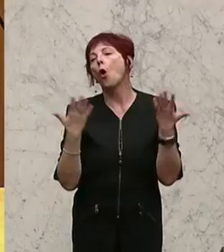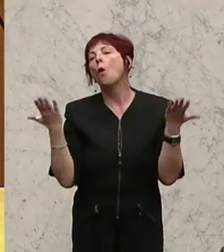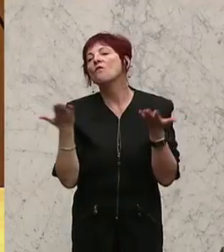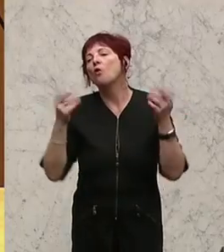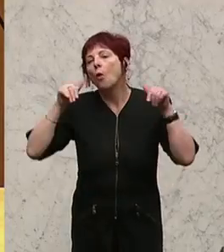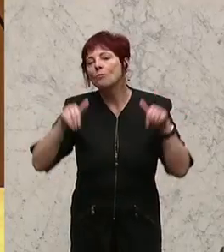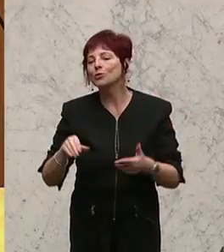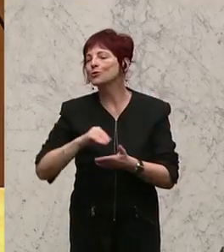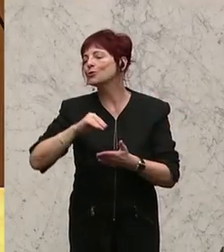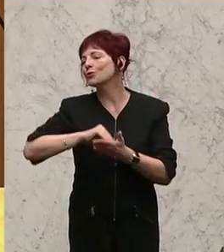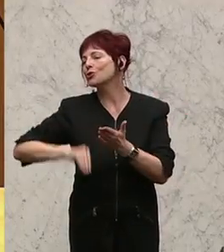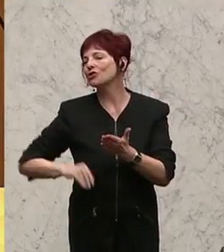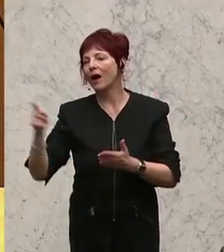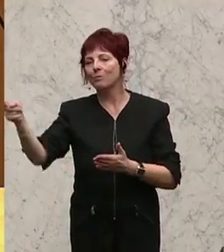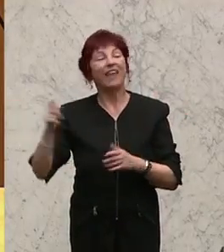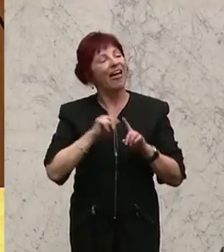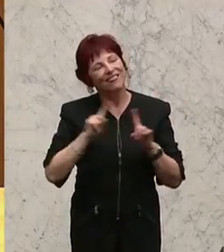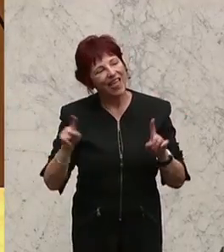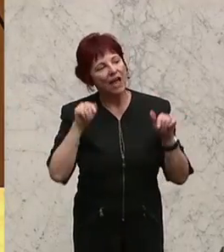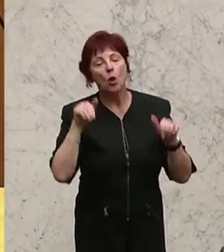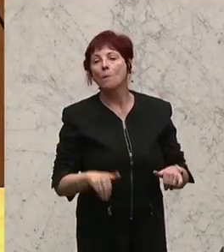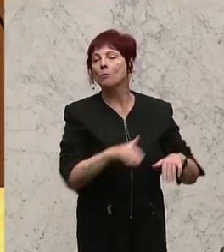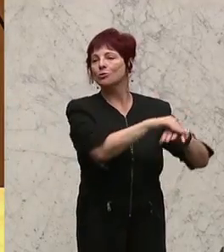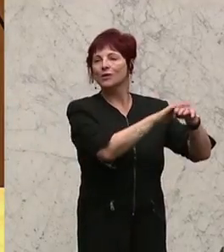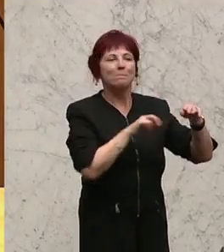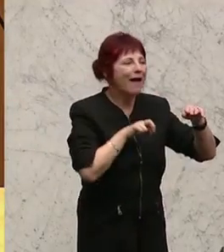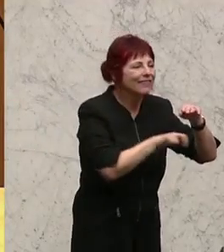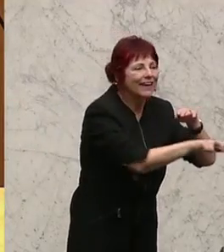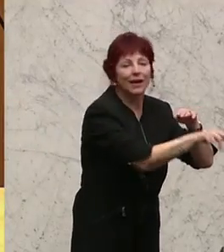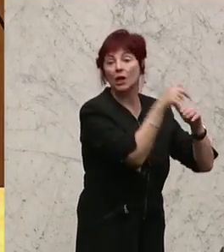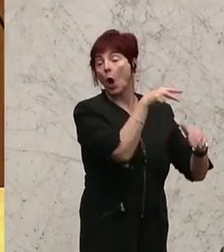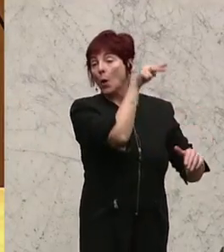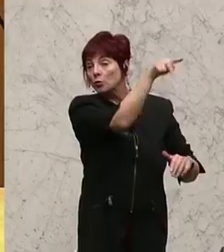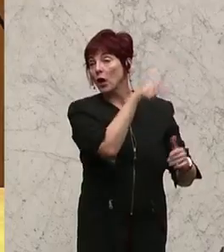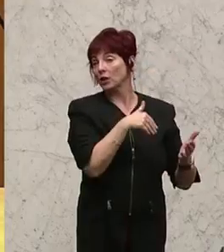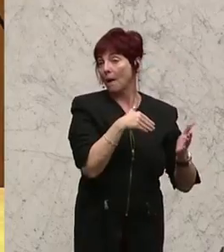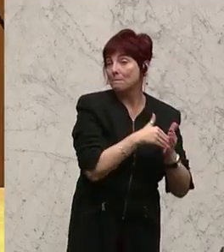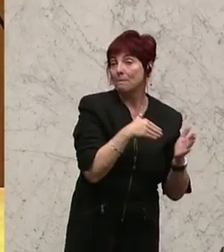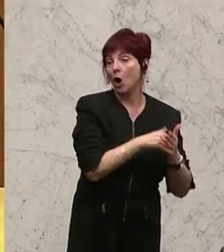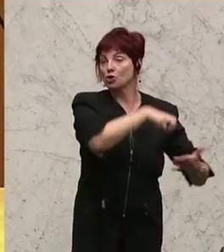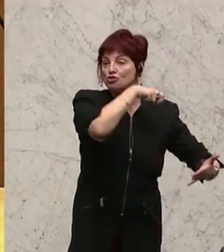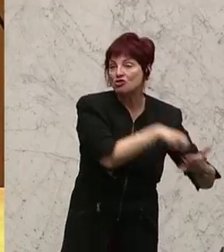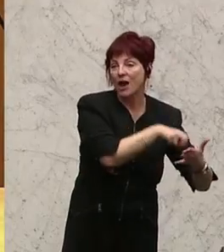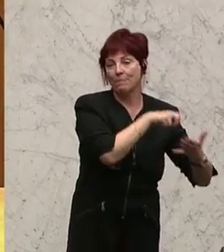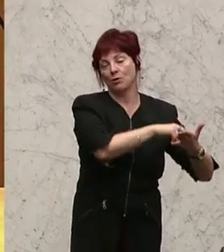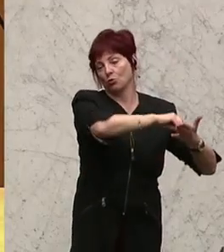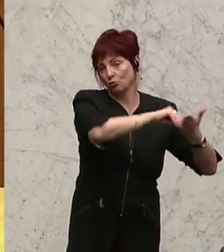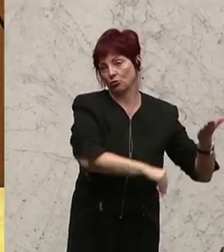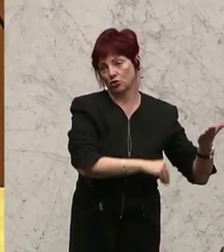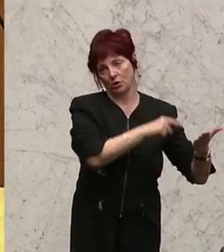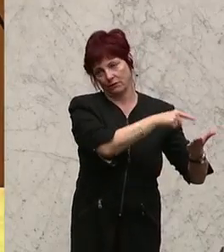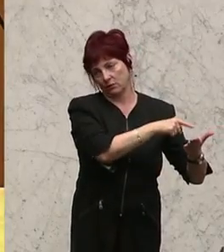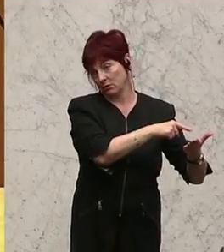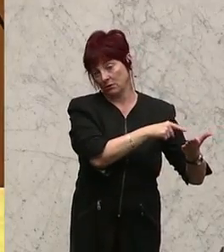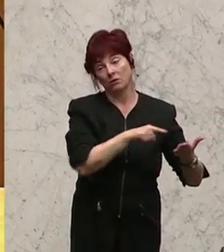Gemeinde gehen. Du brauchst den Stempel vom Amtsleiter bzw. von einer befugten Person auf der Gemeinde. Dann hast du relativ